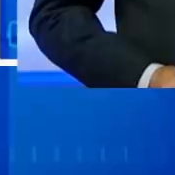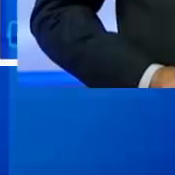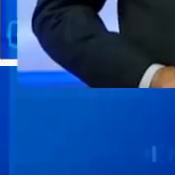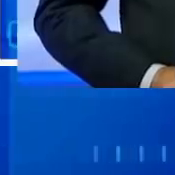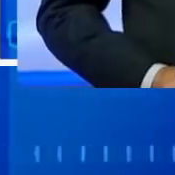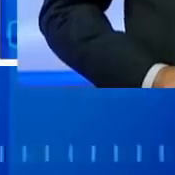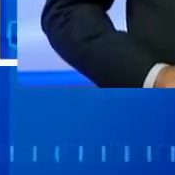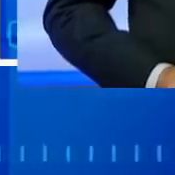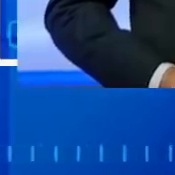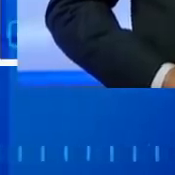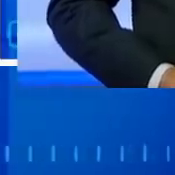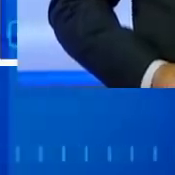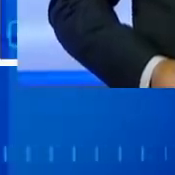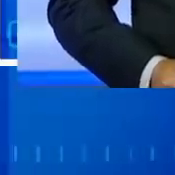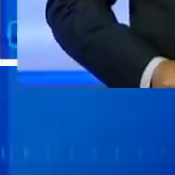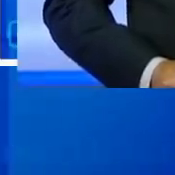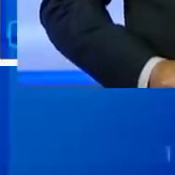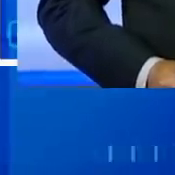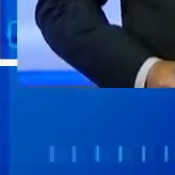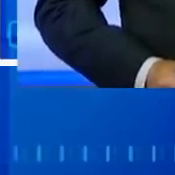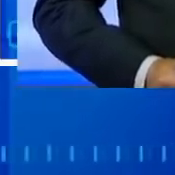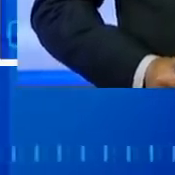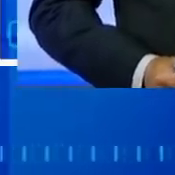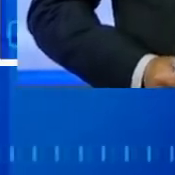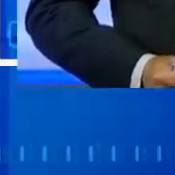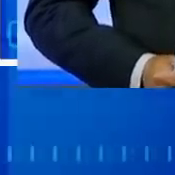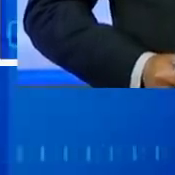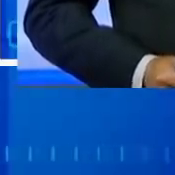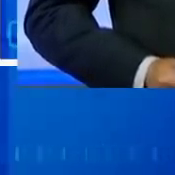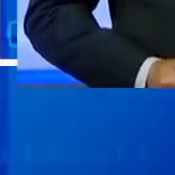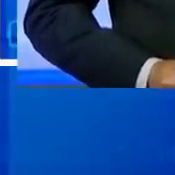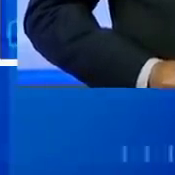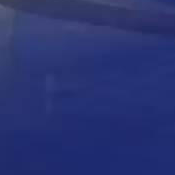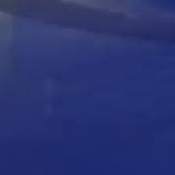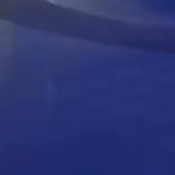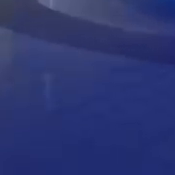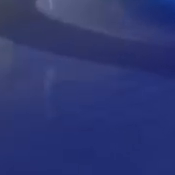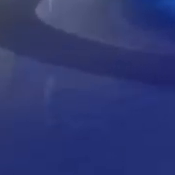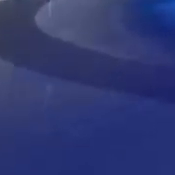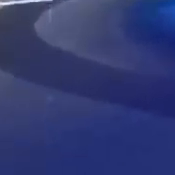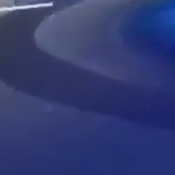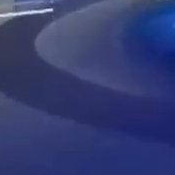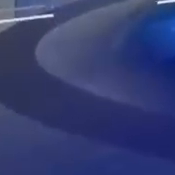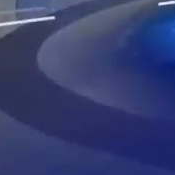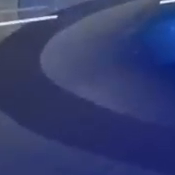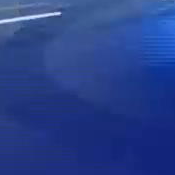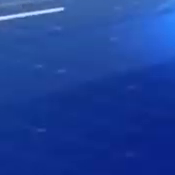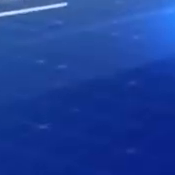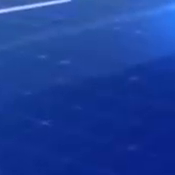Arcangel. Hanggang bukas para sa Pilipino. Sama-sama tayong magiging saksi!